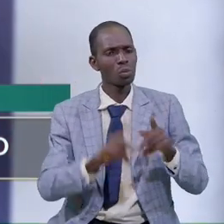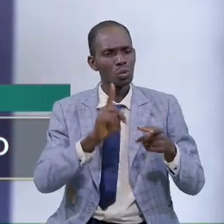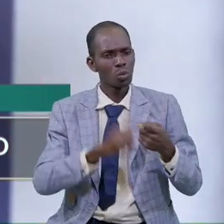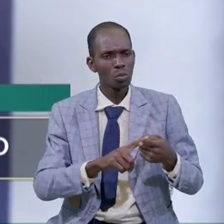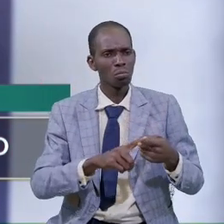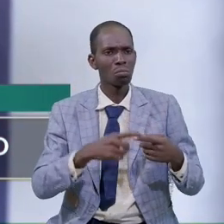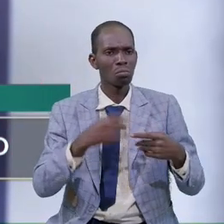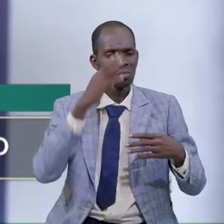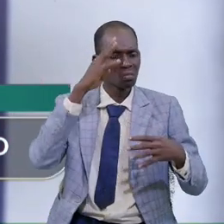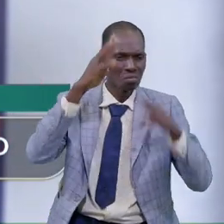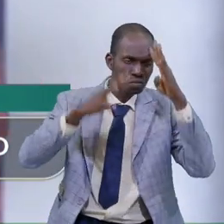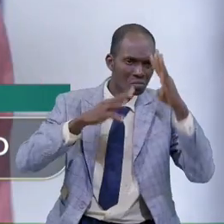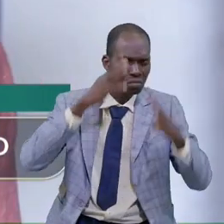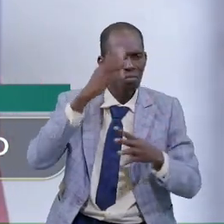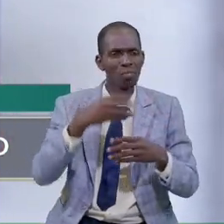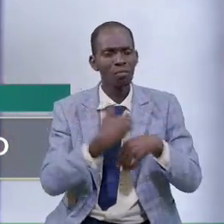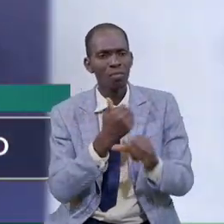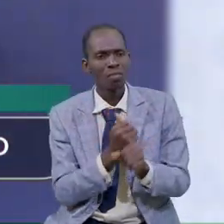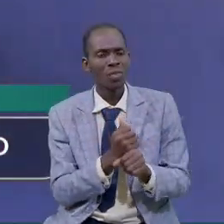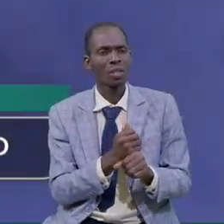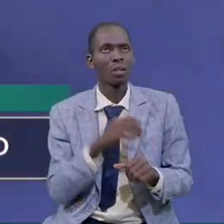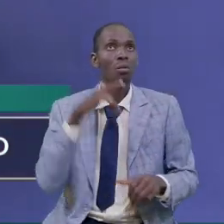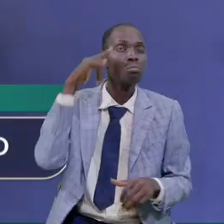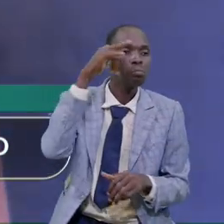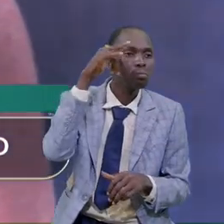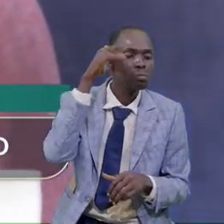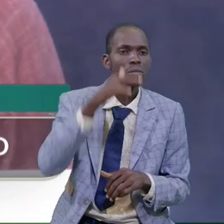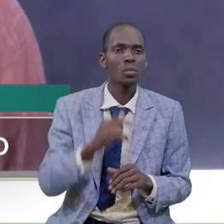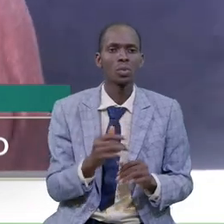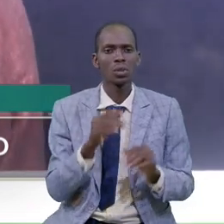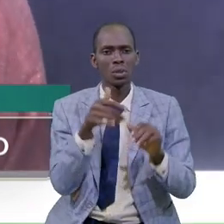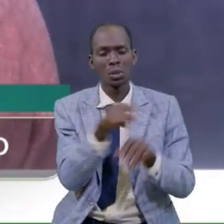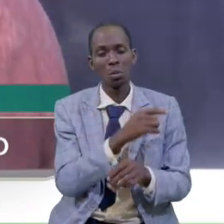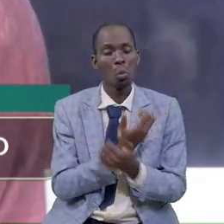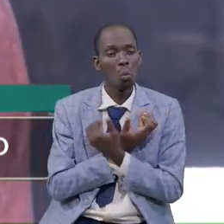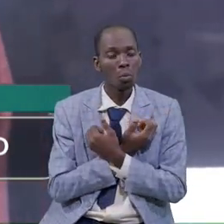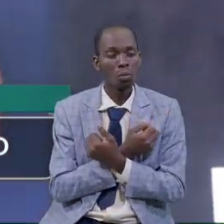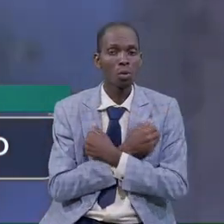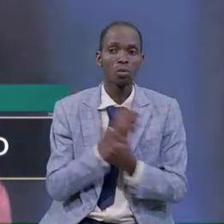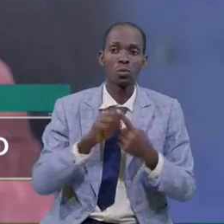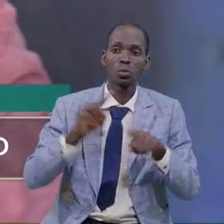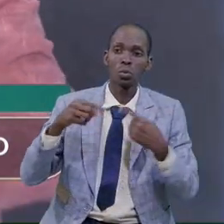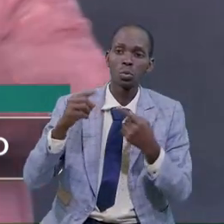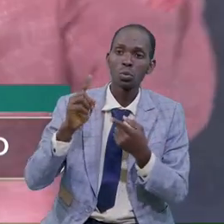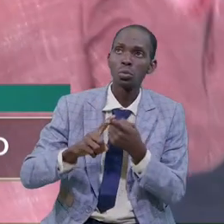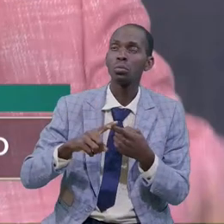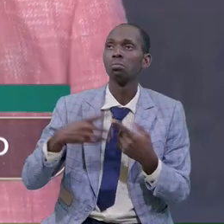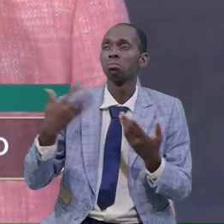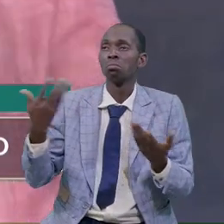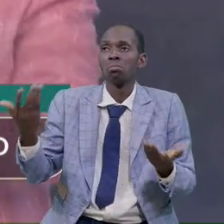Laisse-les. Ils peuvent aller sur la lune. Laisse-les. Ils peuvent faire,